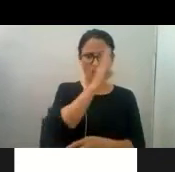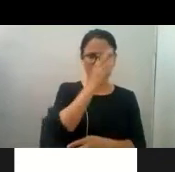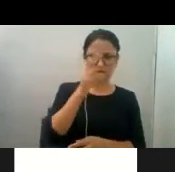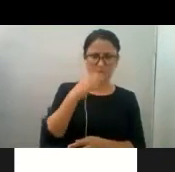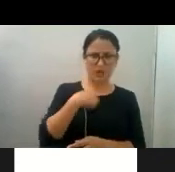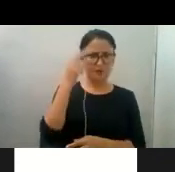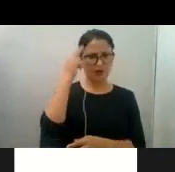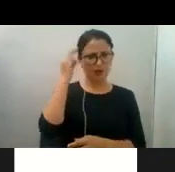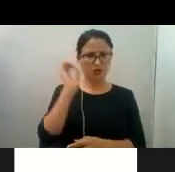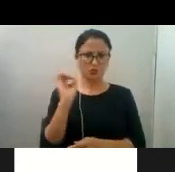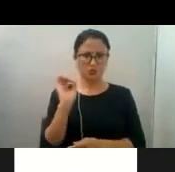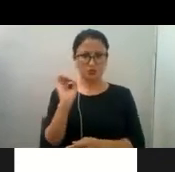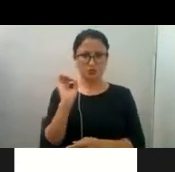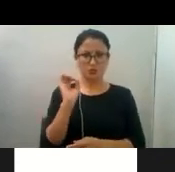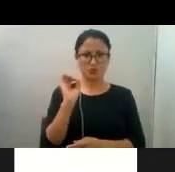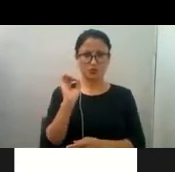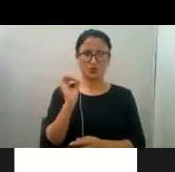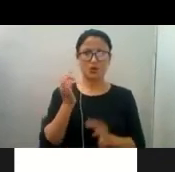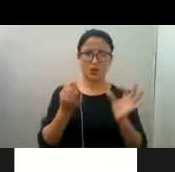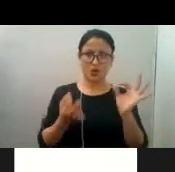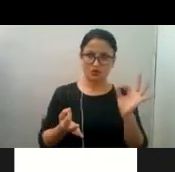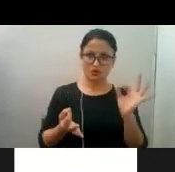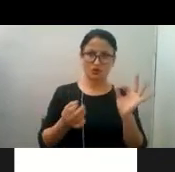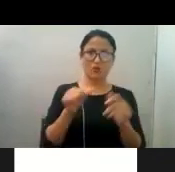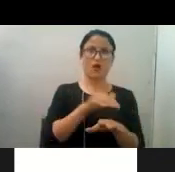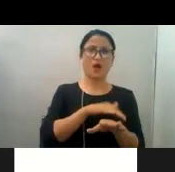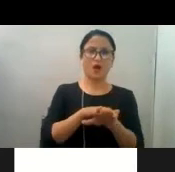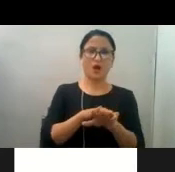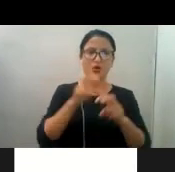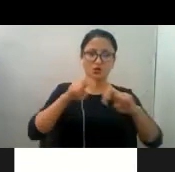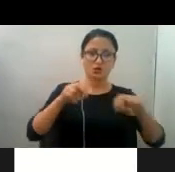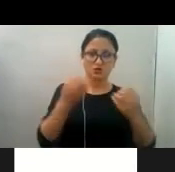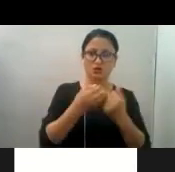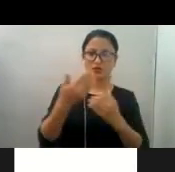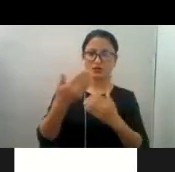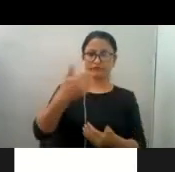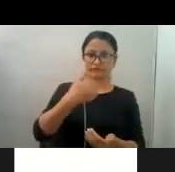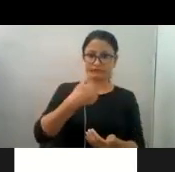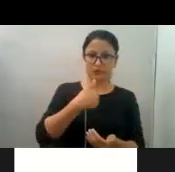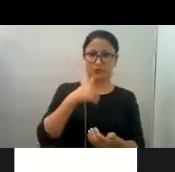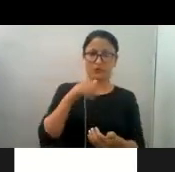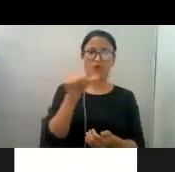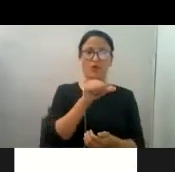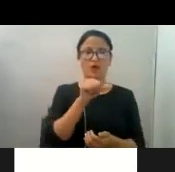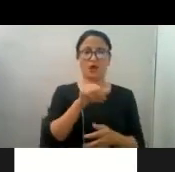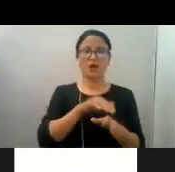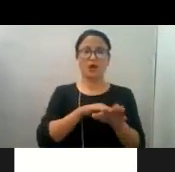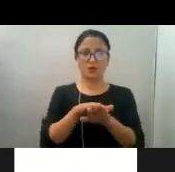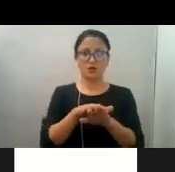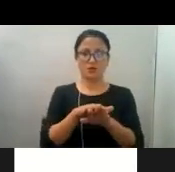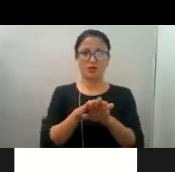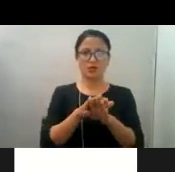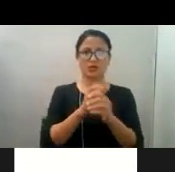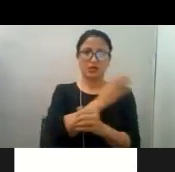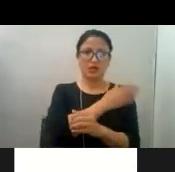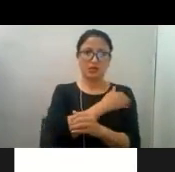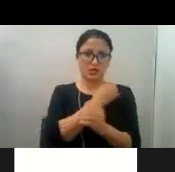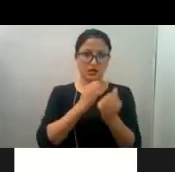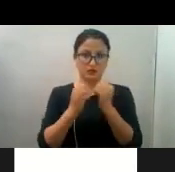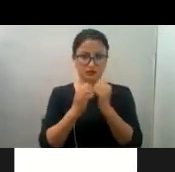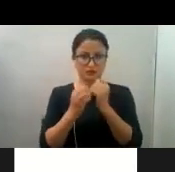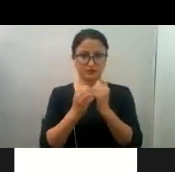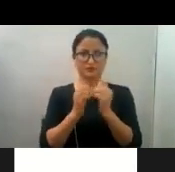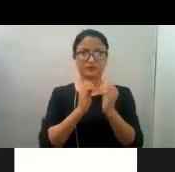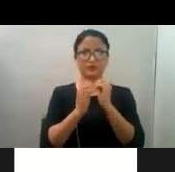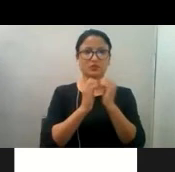हामीलाई थाहा नभएको कुरा अनि लक्ष्मीजीहरू चाहिँ उहाँहरू चाहिँ एउटा रिसर्च गर्न आउनुभयो अनि उहाँले उहाँहरू चाहिँ काउन्सिलिङ गरिदिएर जानुभयो अनि हामी